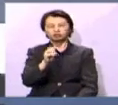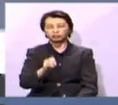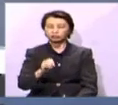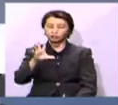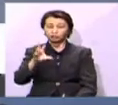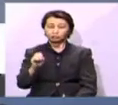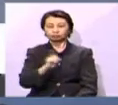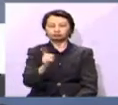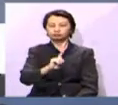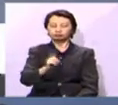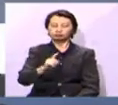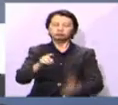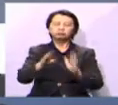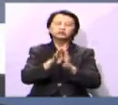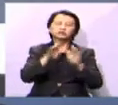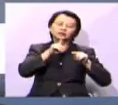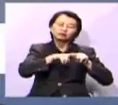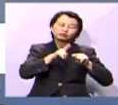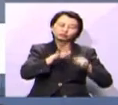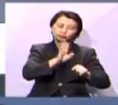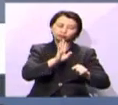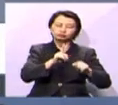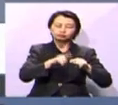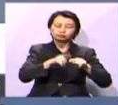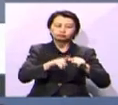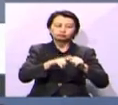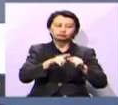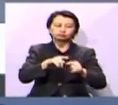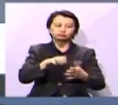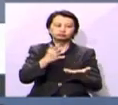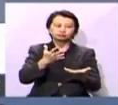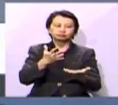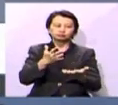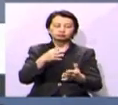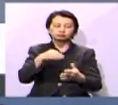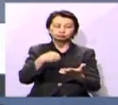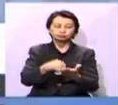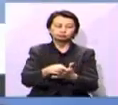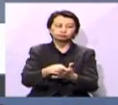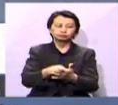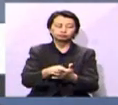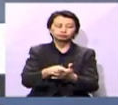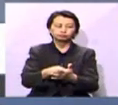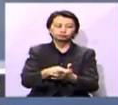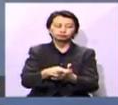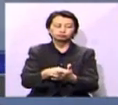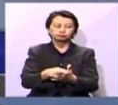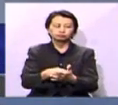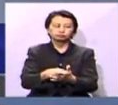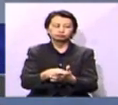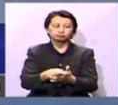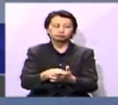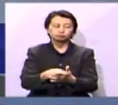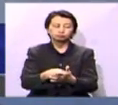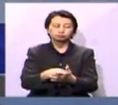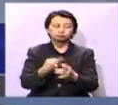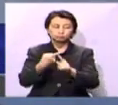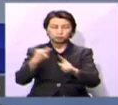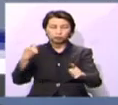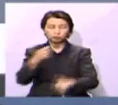50, 60, 70%. It depend on the ongoing statement and investigation by our officers,